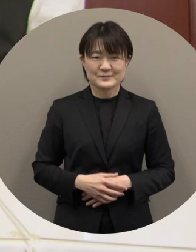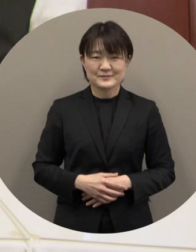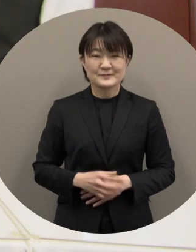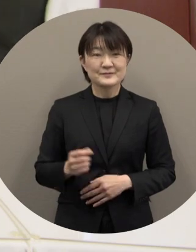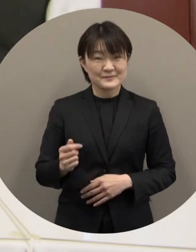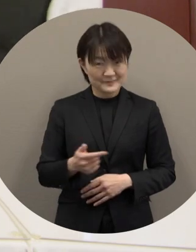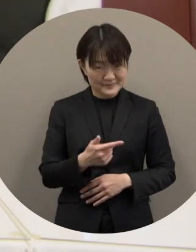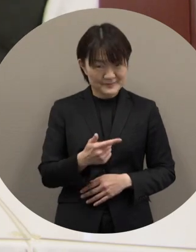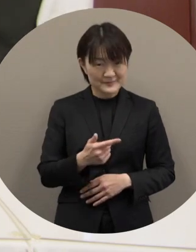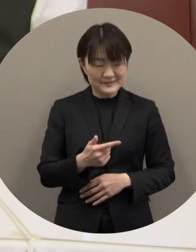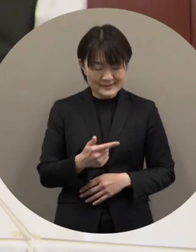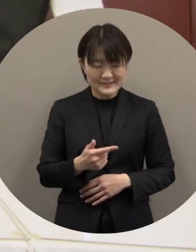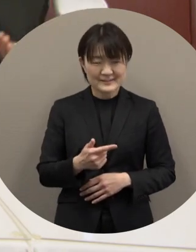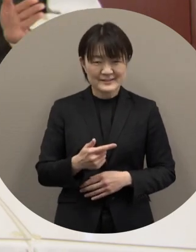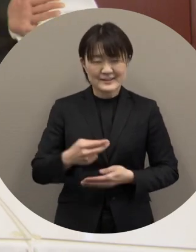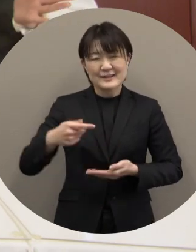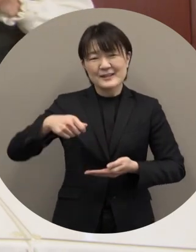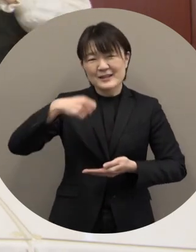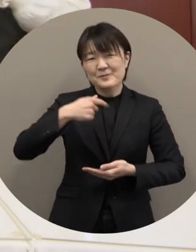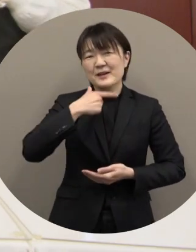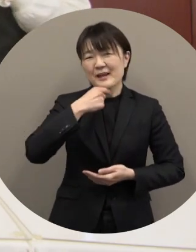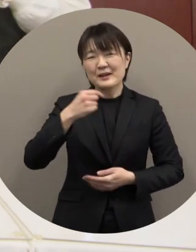速、 いただきたいと思います。いや